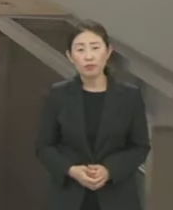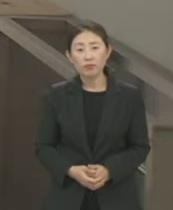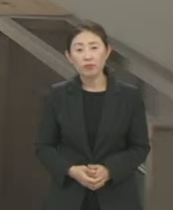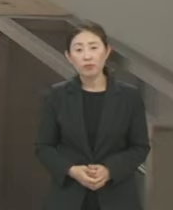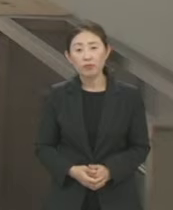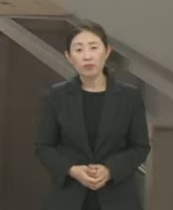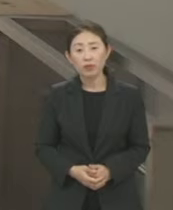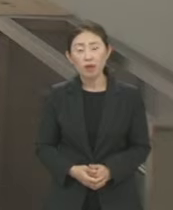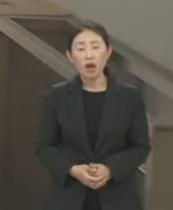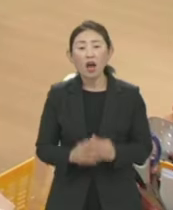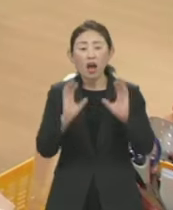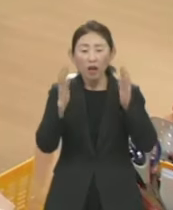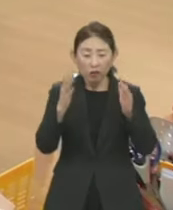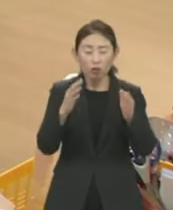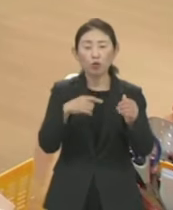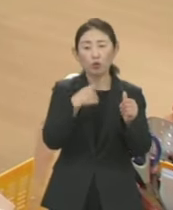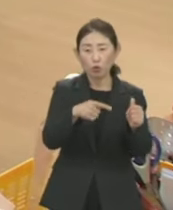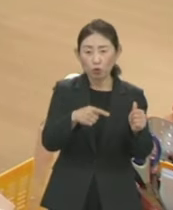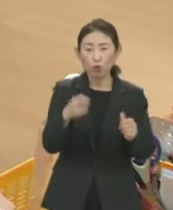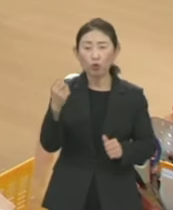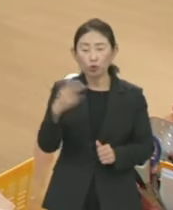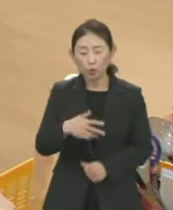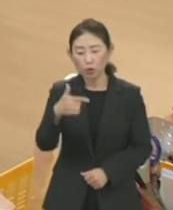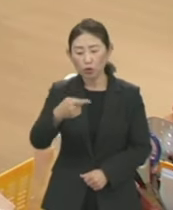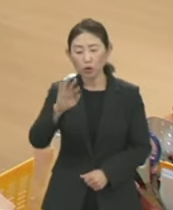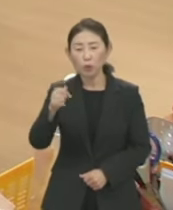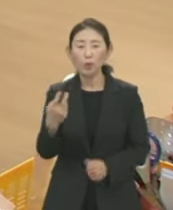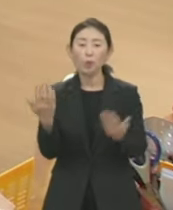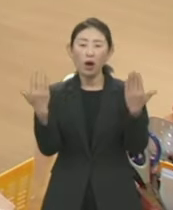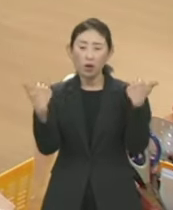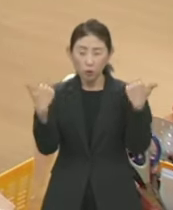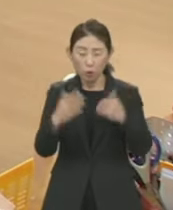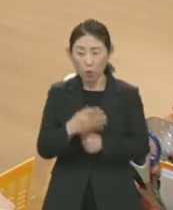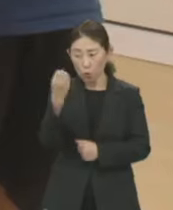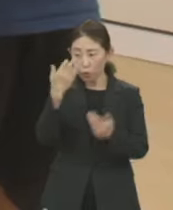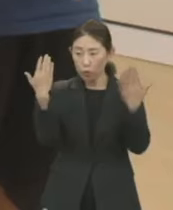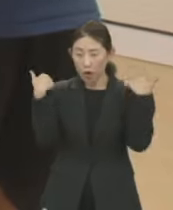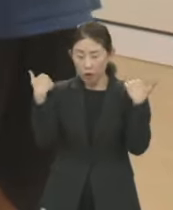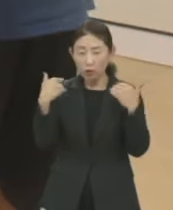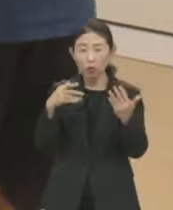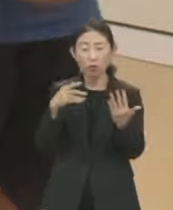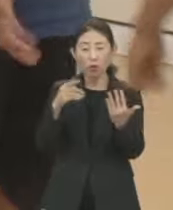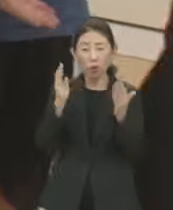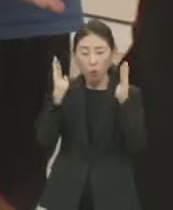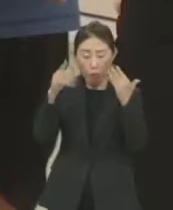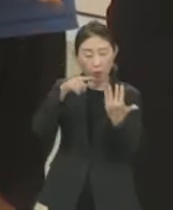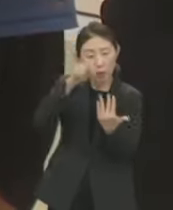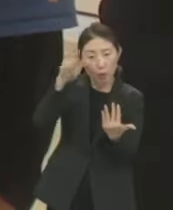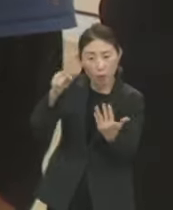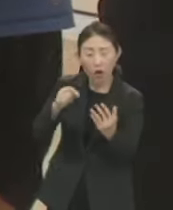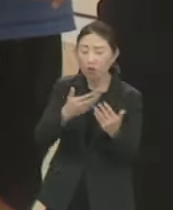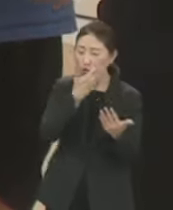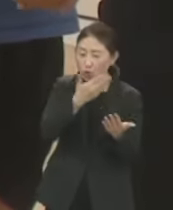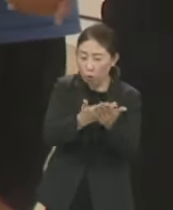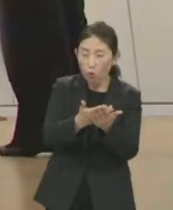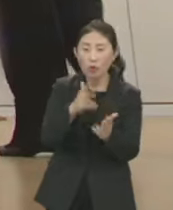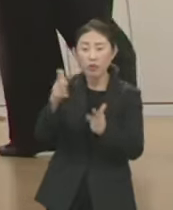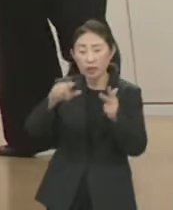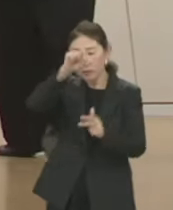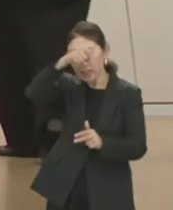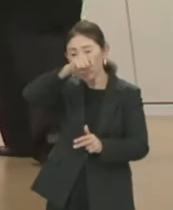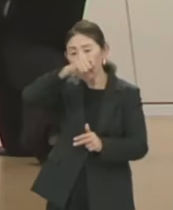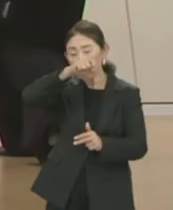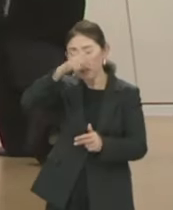아니라 유아교육 특별회계 그리고 늘봄학교, 고교학점제 전면 시행 등 주요 교육사업의 예산이